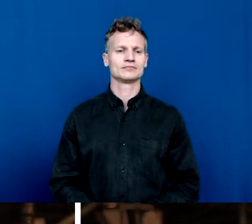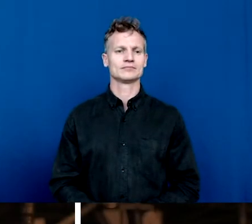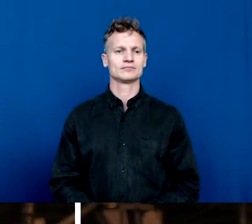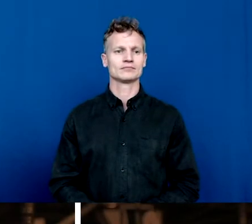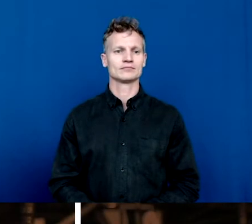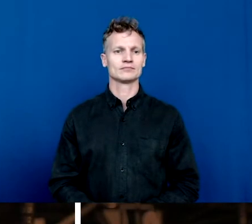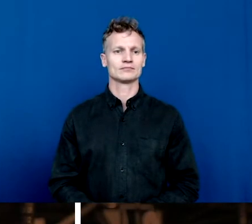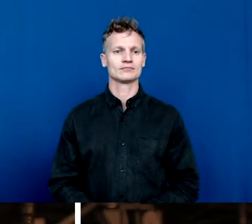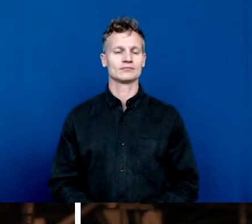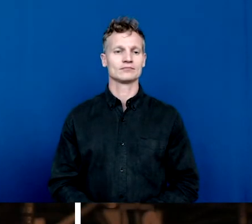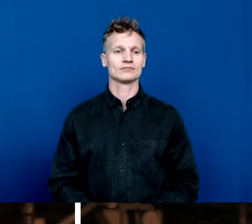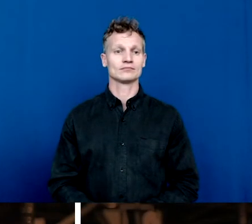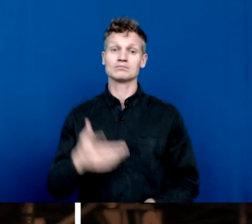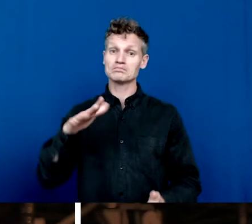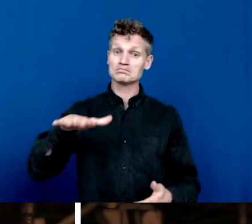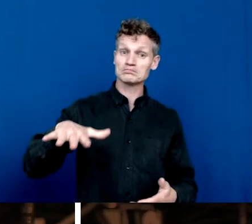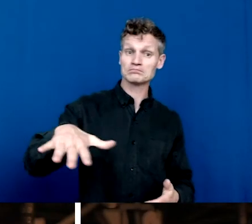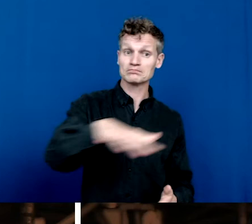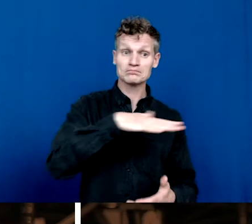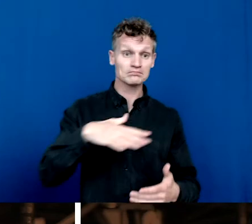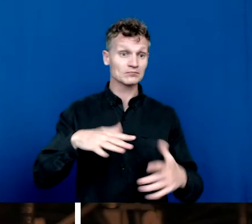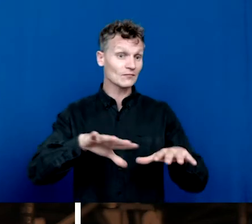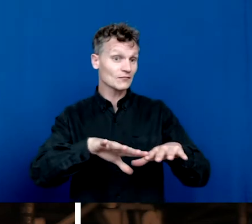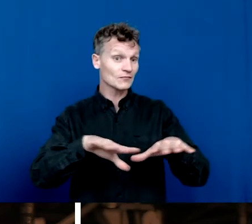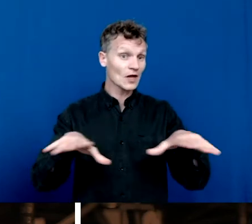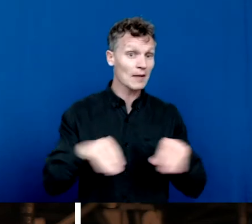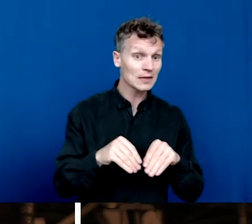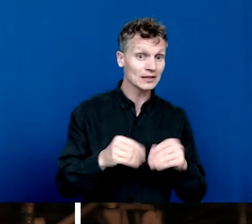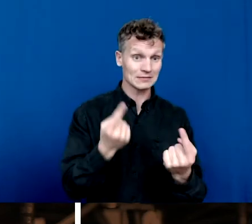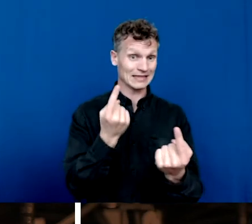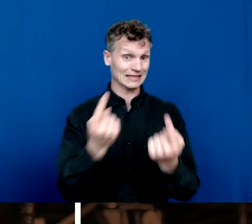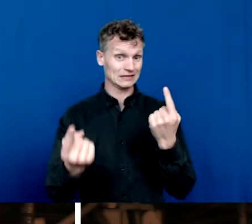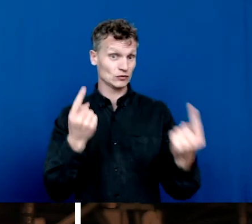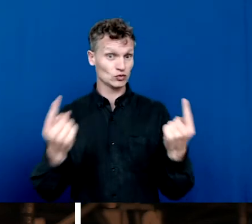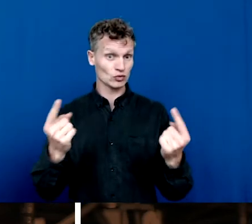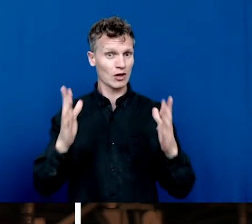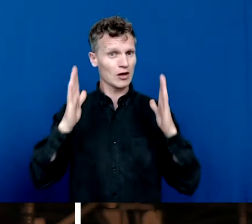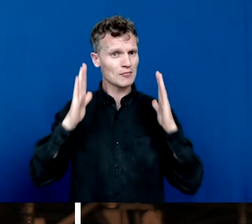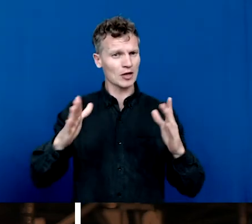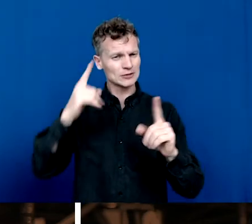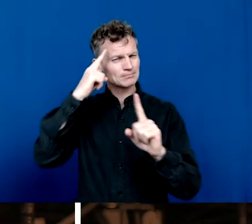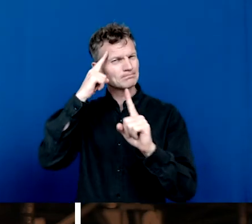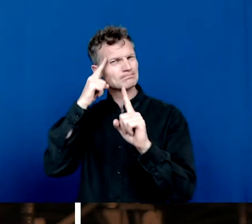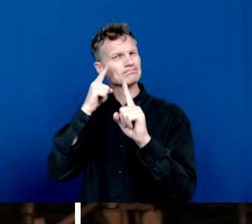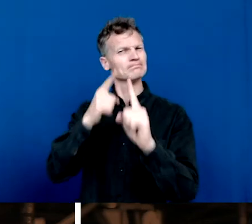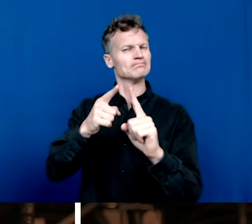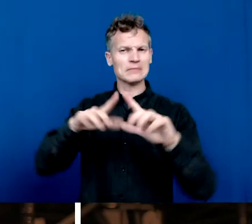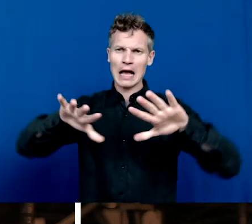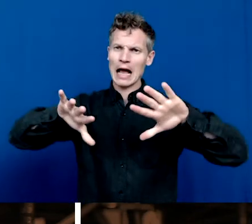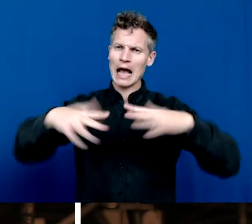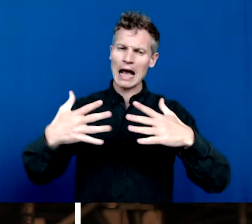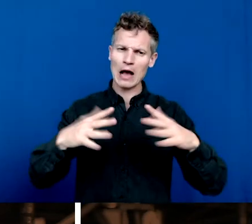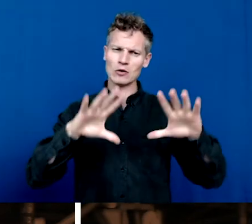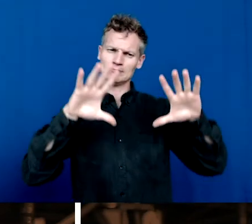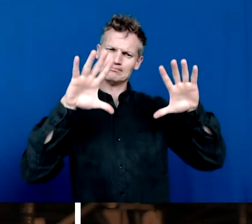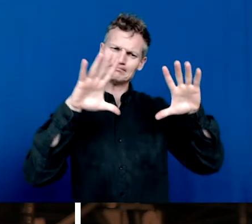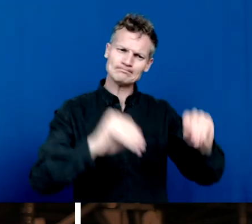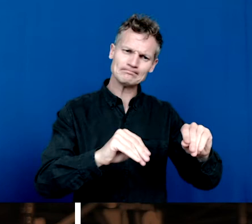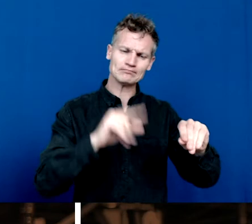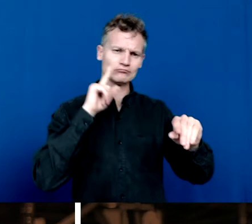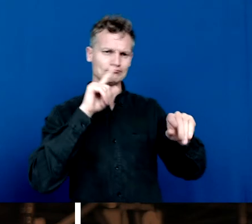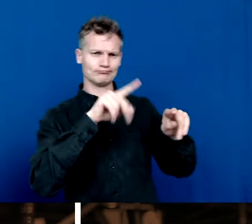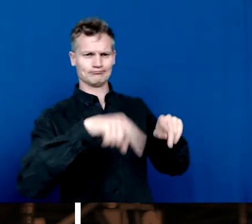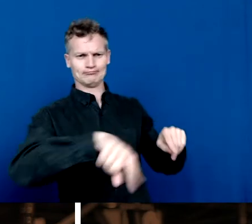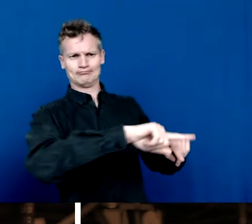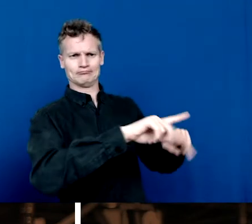Les communautés, les familles et les individus doivent s'efforcer de combattre la stigmatisation à laquelle